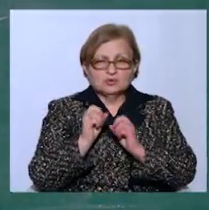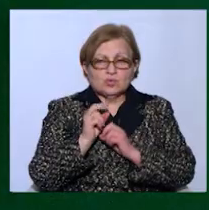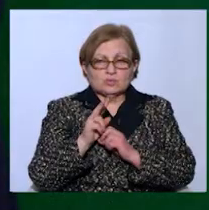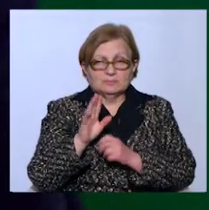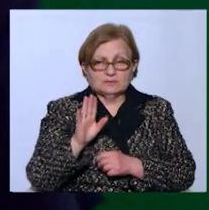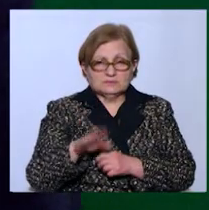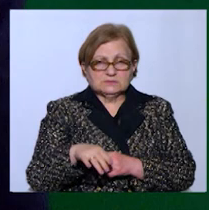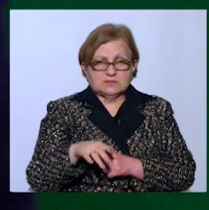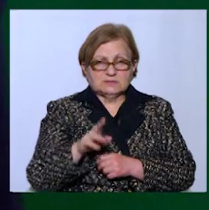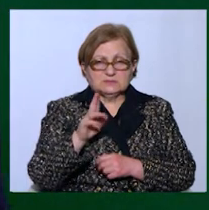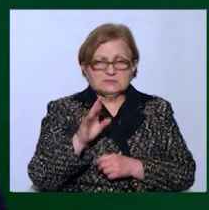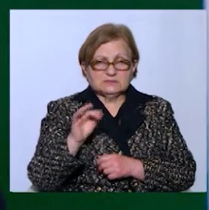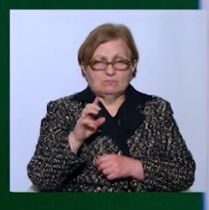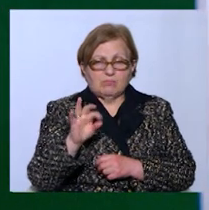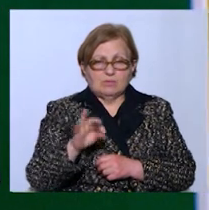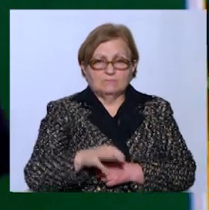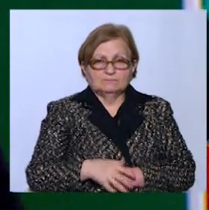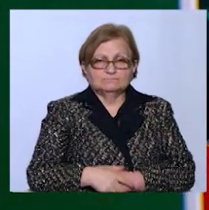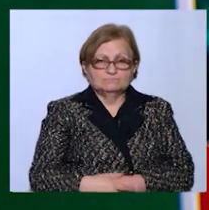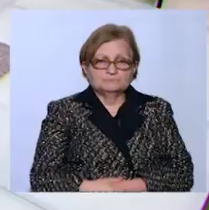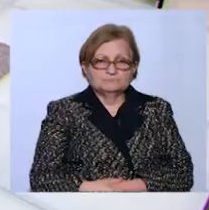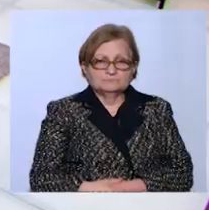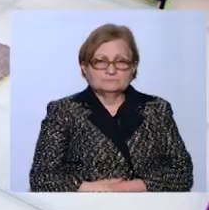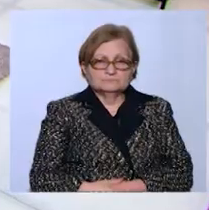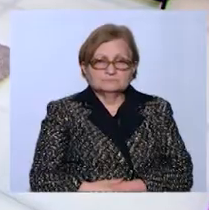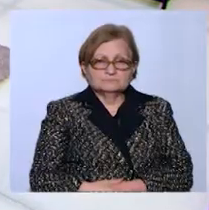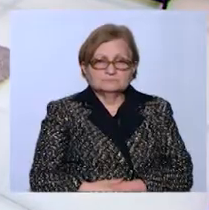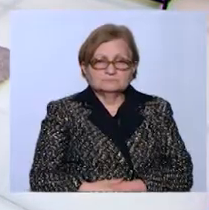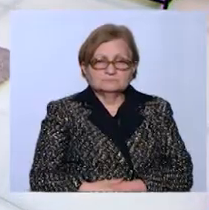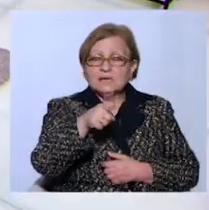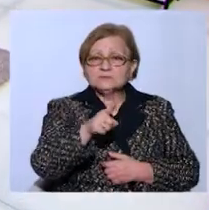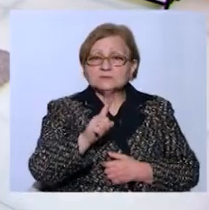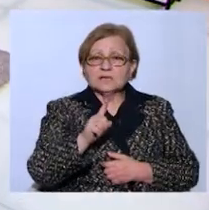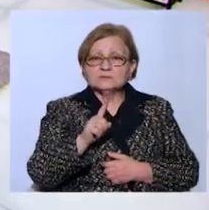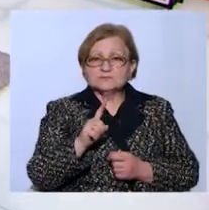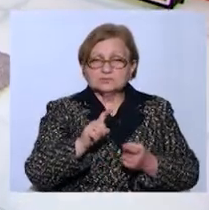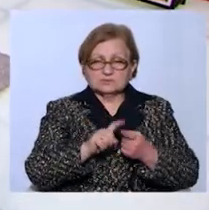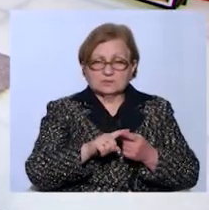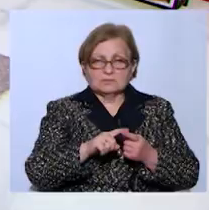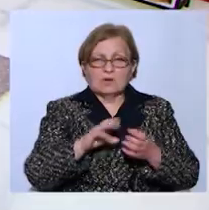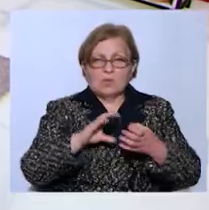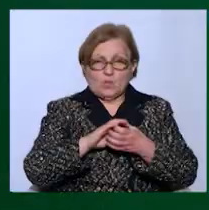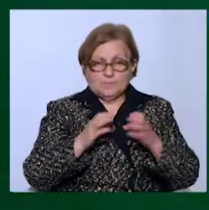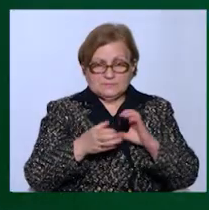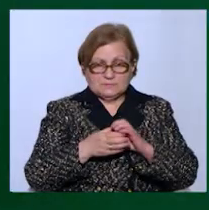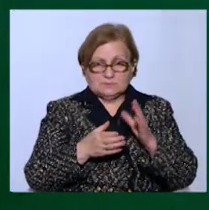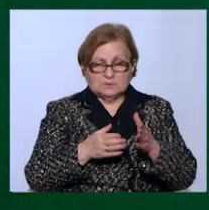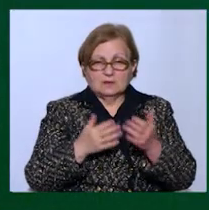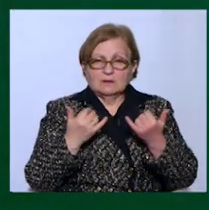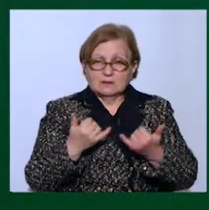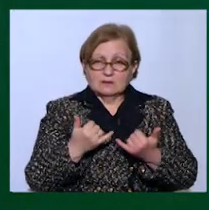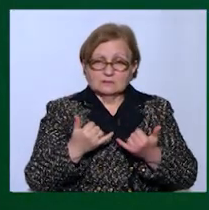12. წიბო არის 12. ეს რაც შეეხება კუბს.